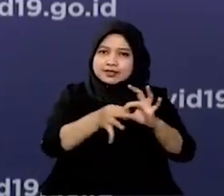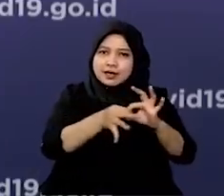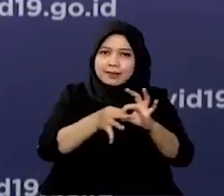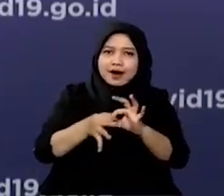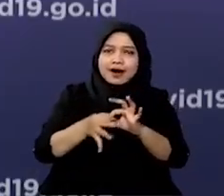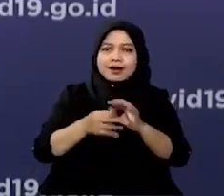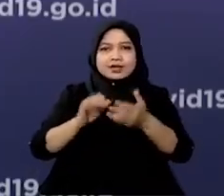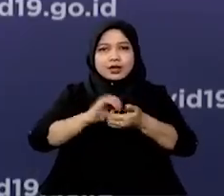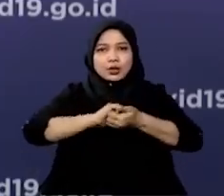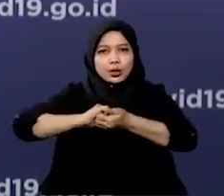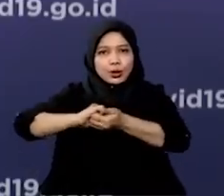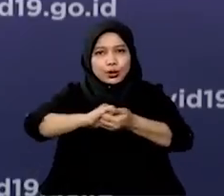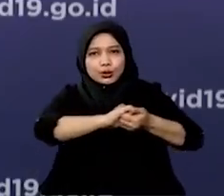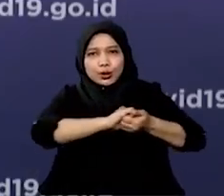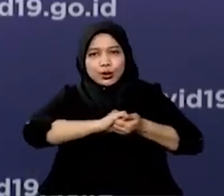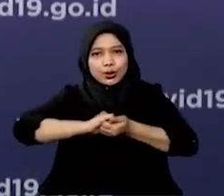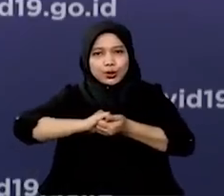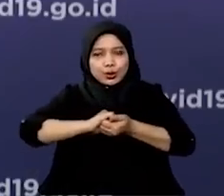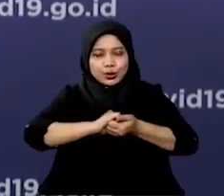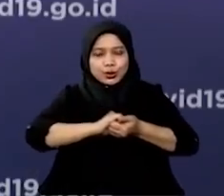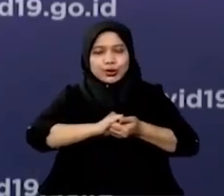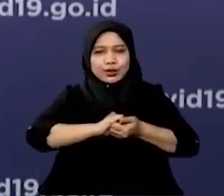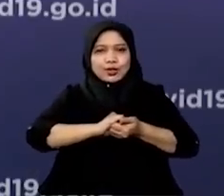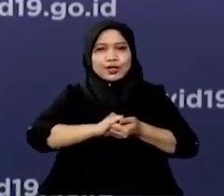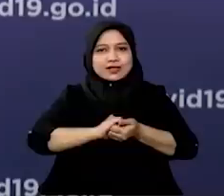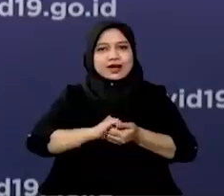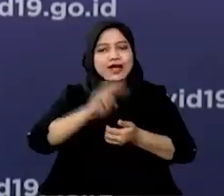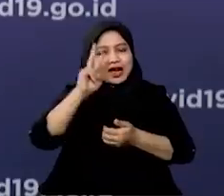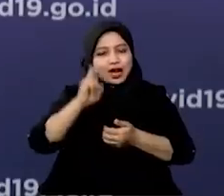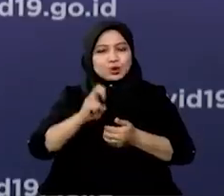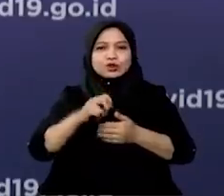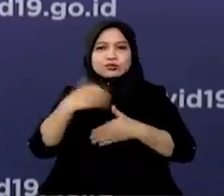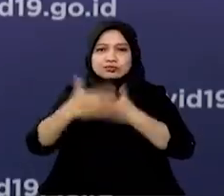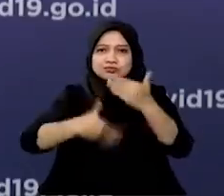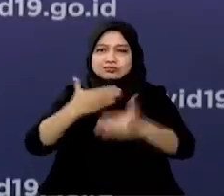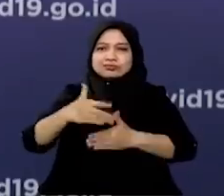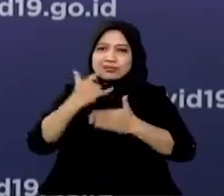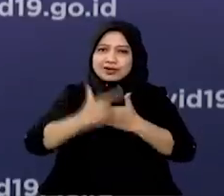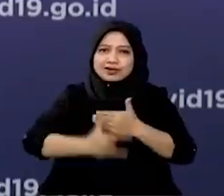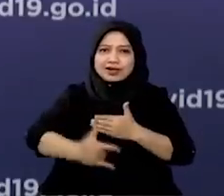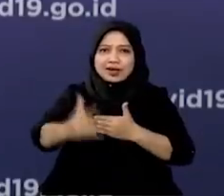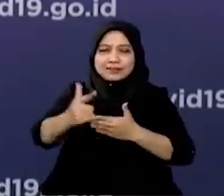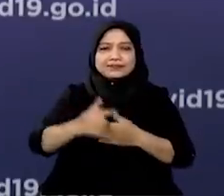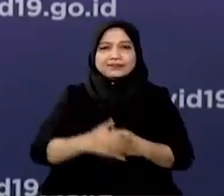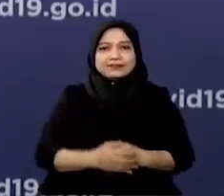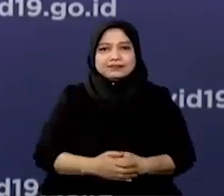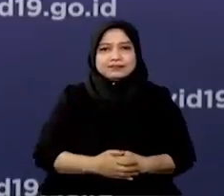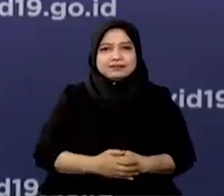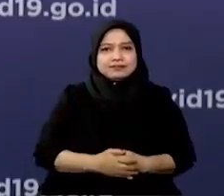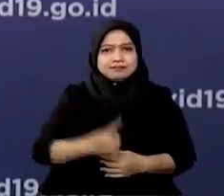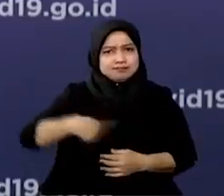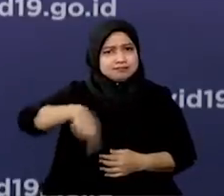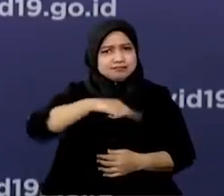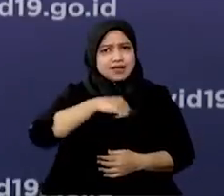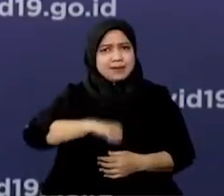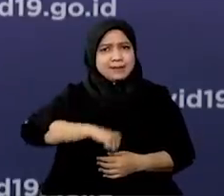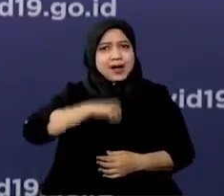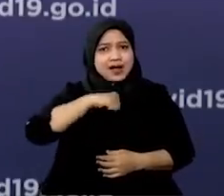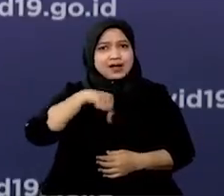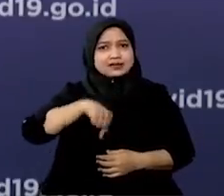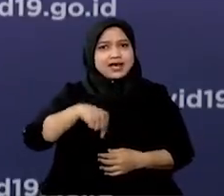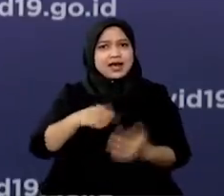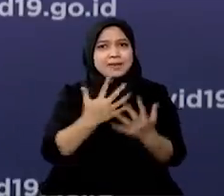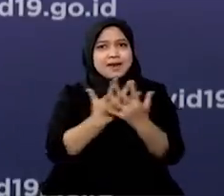dan kesinambungan ini harus terus dilaksanakan Kami bangga pemasyarakat